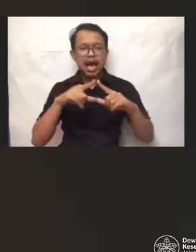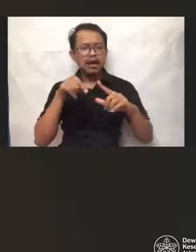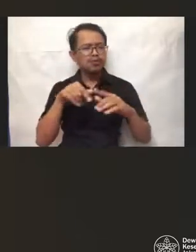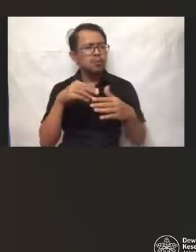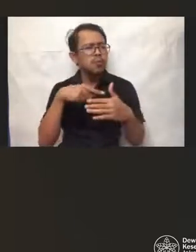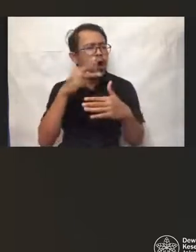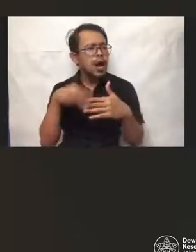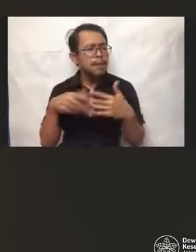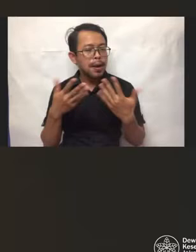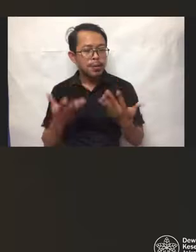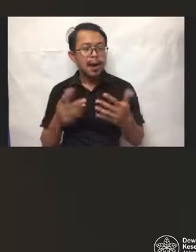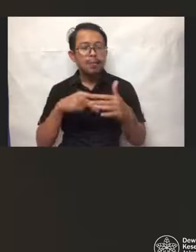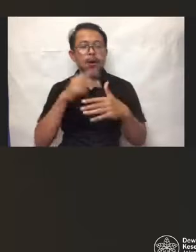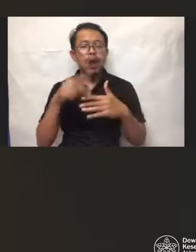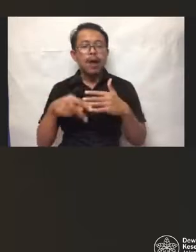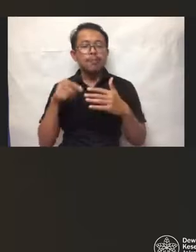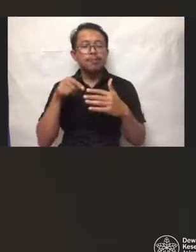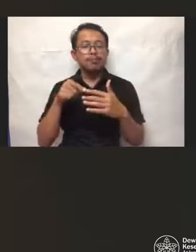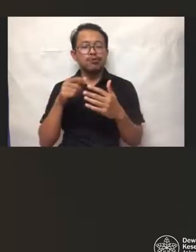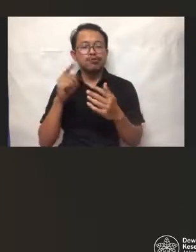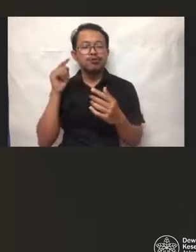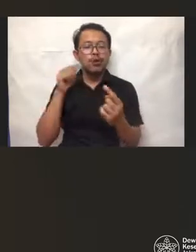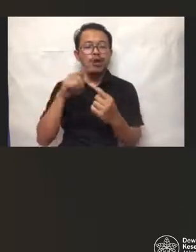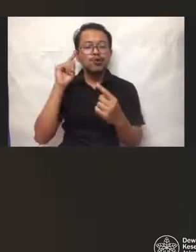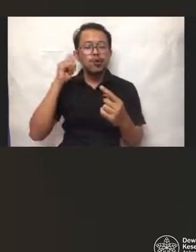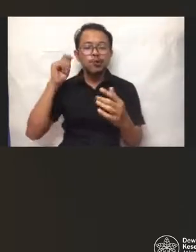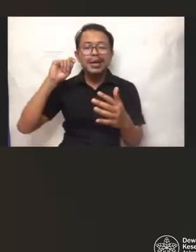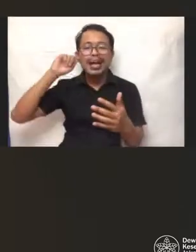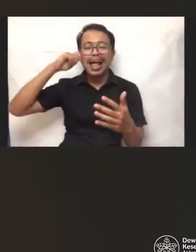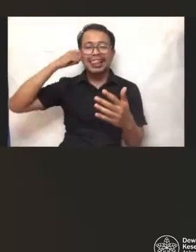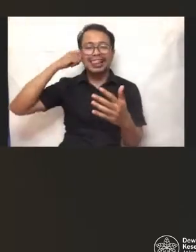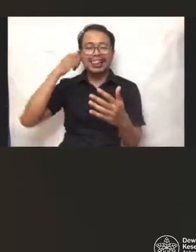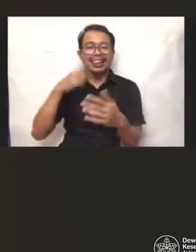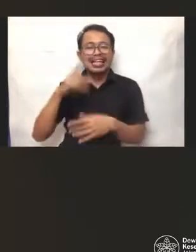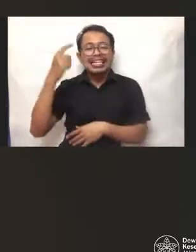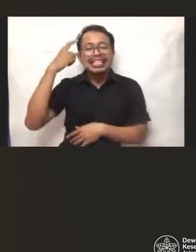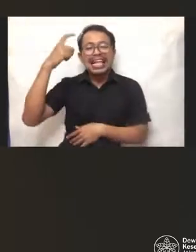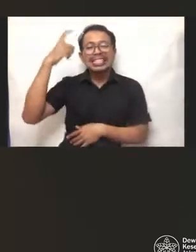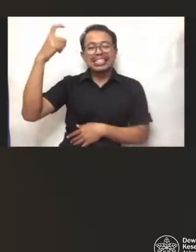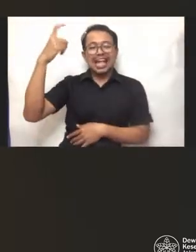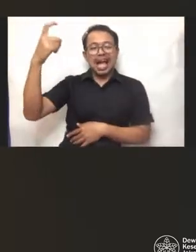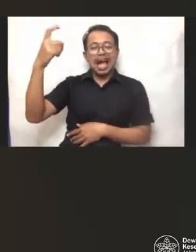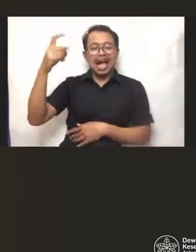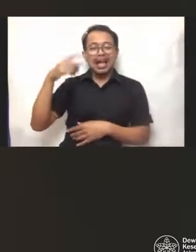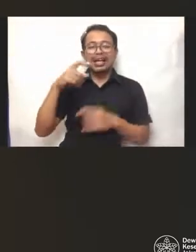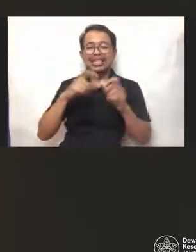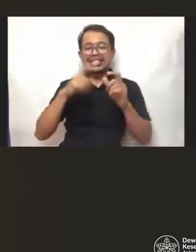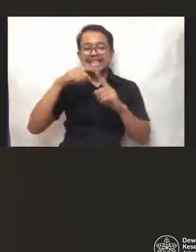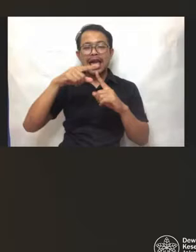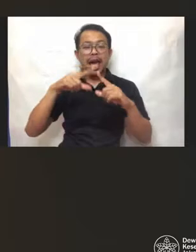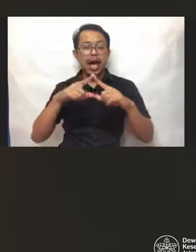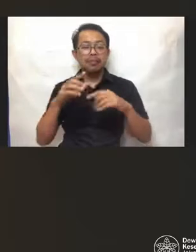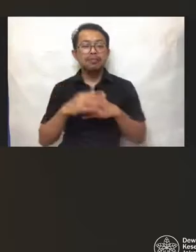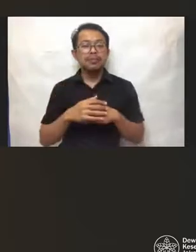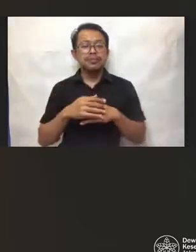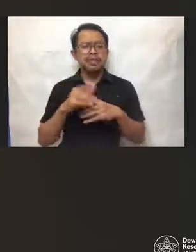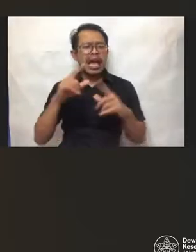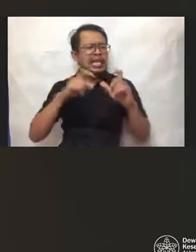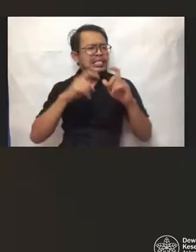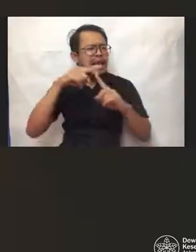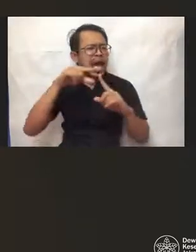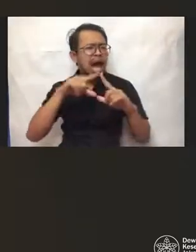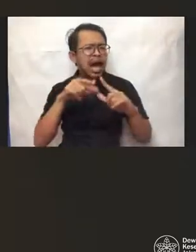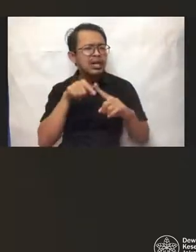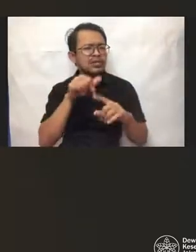yang diselenggarakan untuk selalu menghidupkan semangat dan cita-cita Sutan Takdir Ali Syahbana, Ketua Pertama Akademi Jakarta,